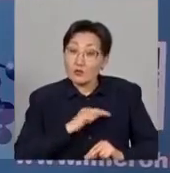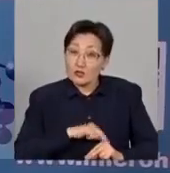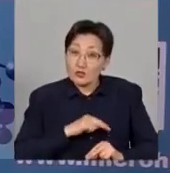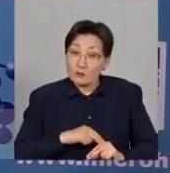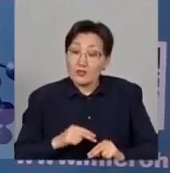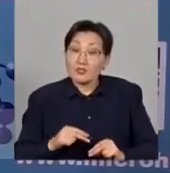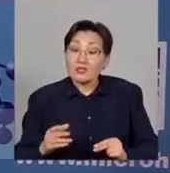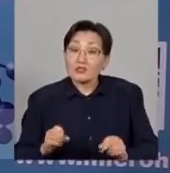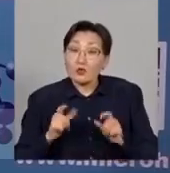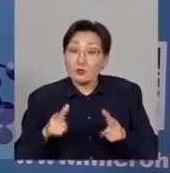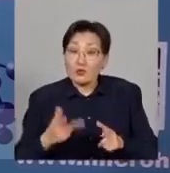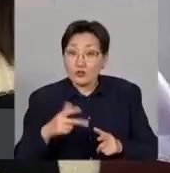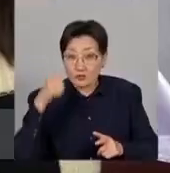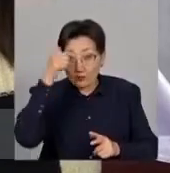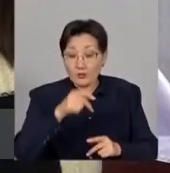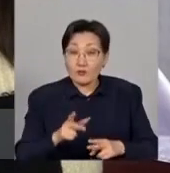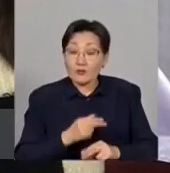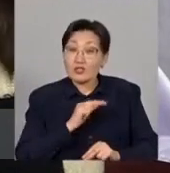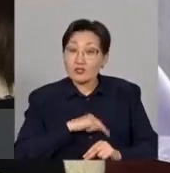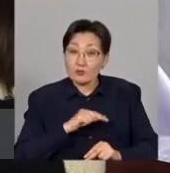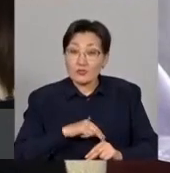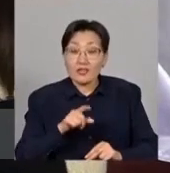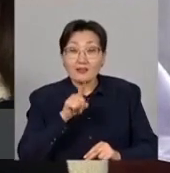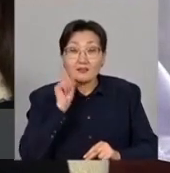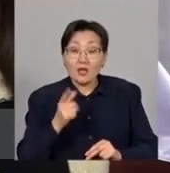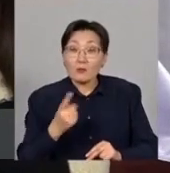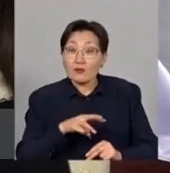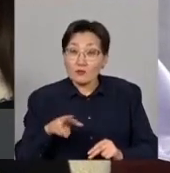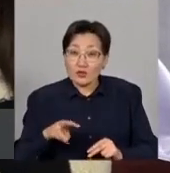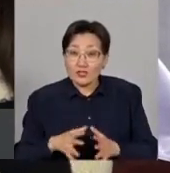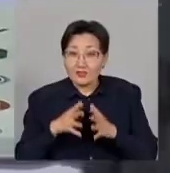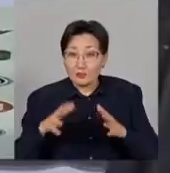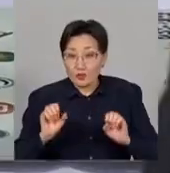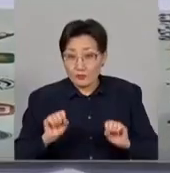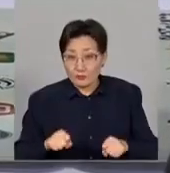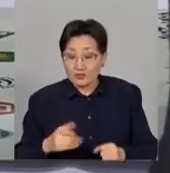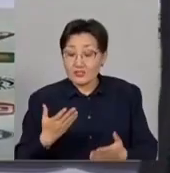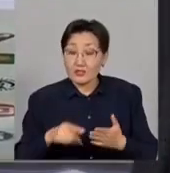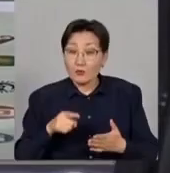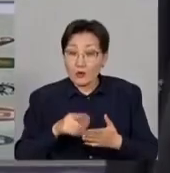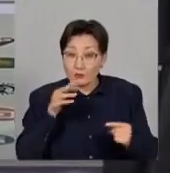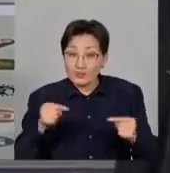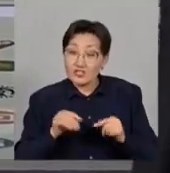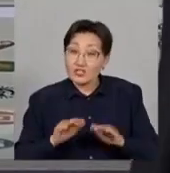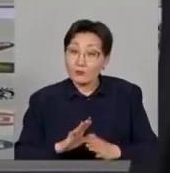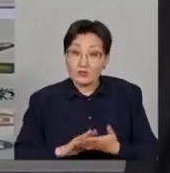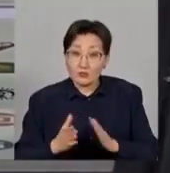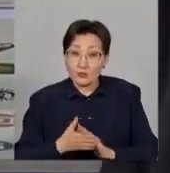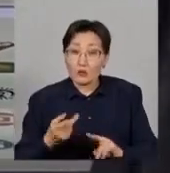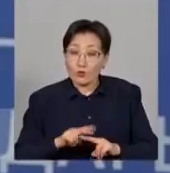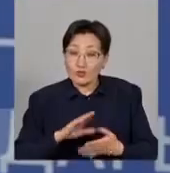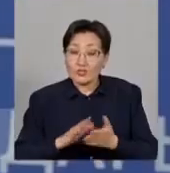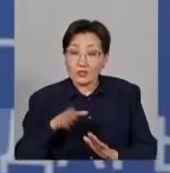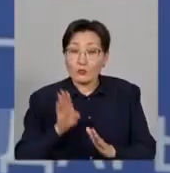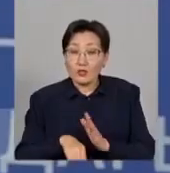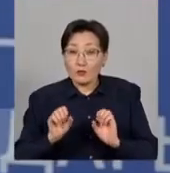шығады десек, онда 3 жылда жұмыссыз жастар саны 1 000 000-нан асып жығылады, дейді сарапшы. Егер мәселені уақытылы шешпесек, ушығып кетуі мүмкін